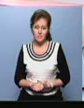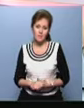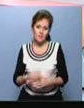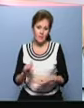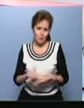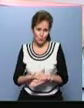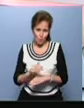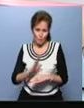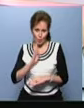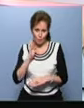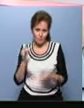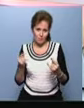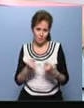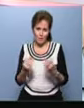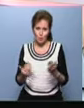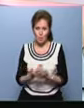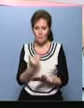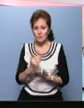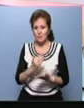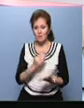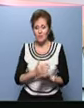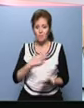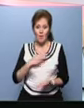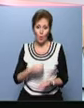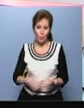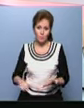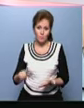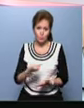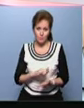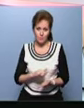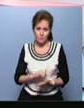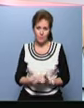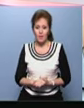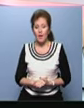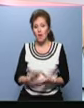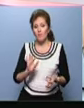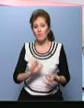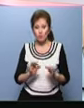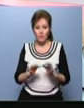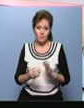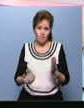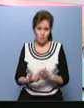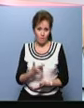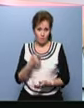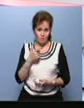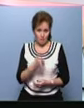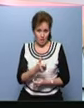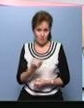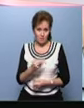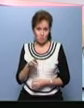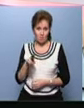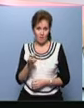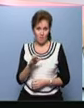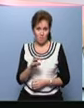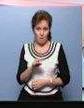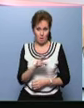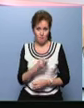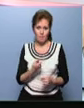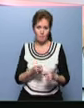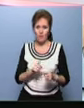Доброе утро. В эфире новости телеканала «Моя Удмуртия» в студии Марины Симонова. В Ижевске снова стреляли из пневматики. На этот раз